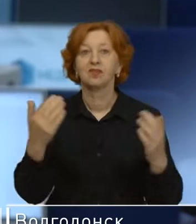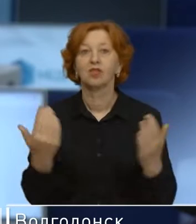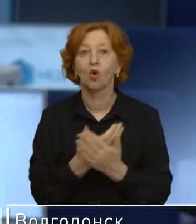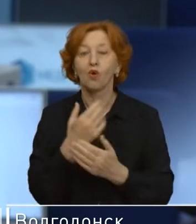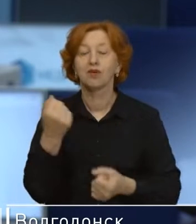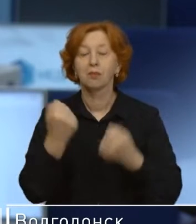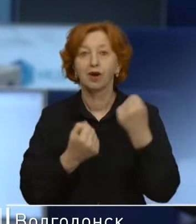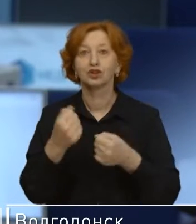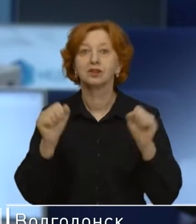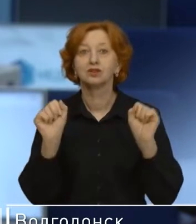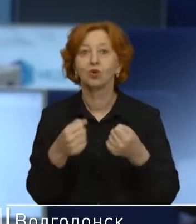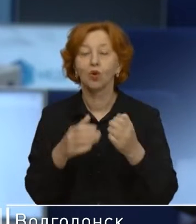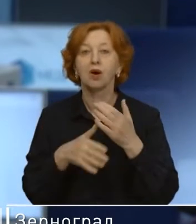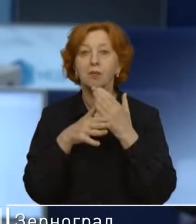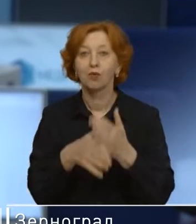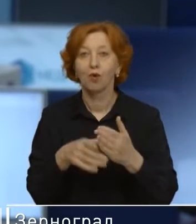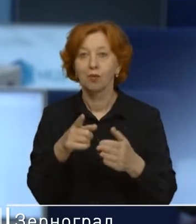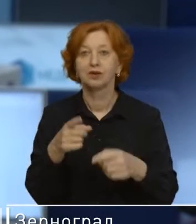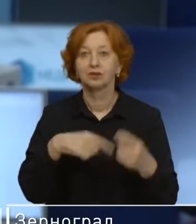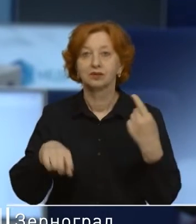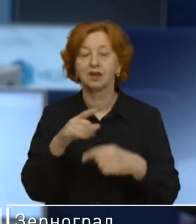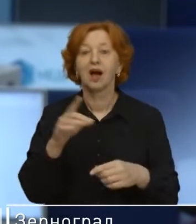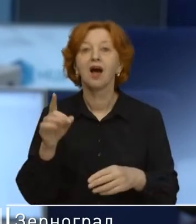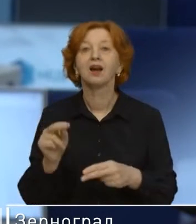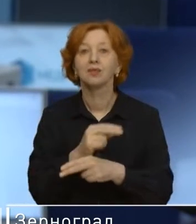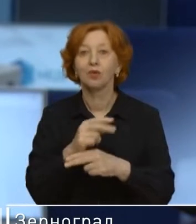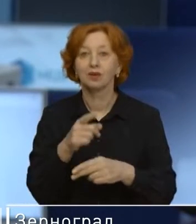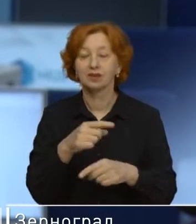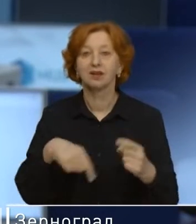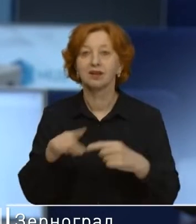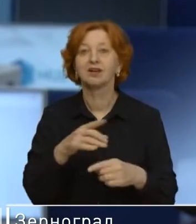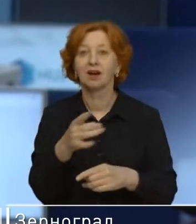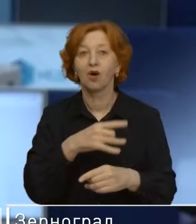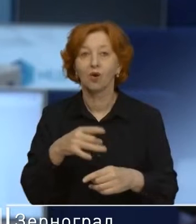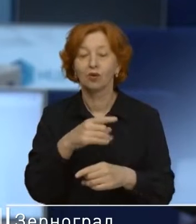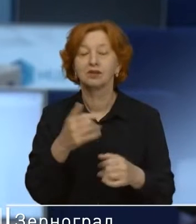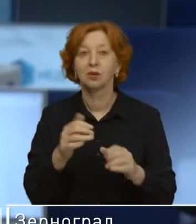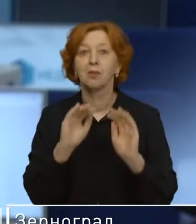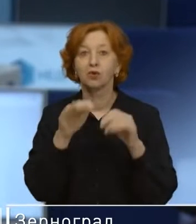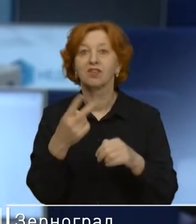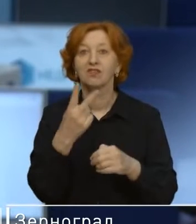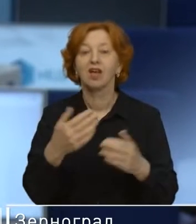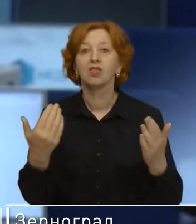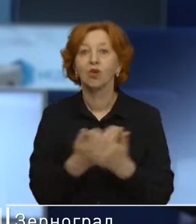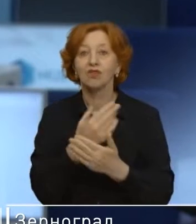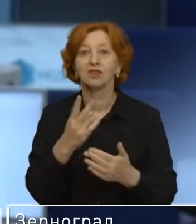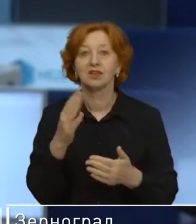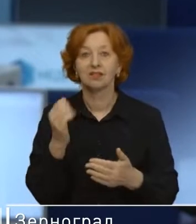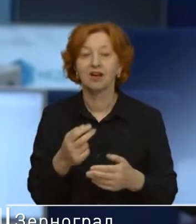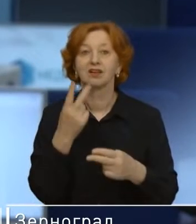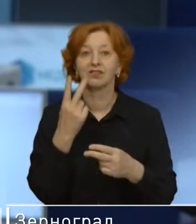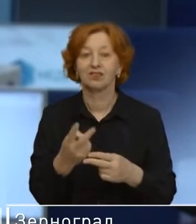машины скорой помощи пополнили гараж неотложек Ремонтнинского района. В Центральную райбольницу поступили две новые Нивы и два